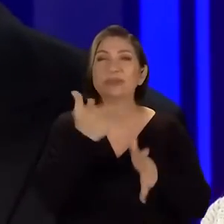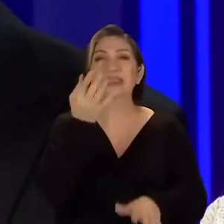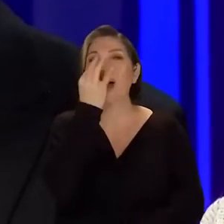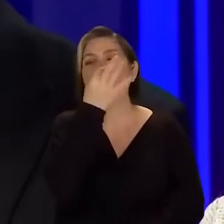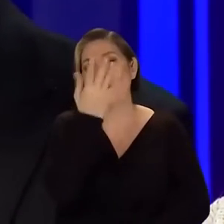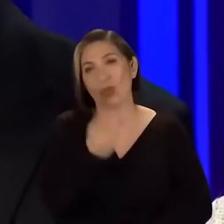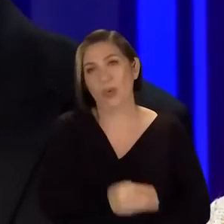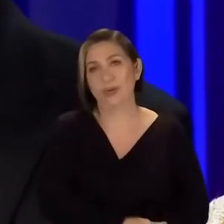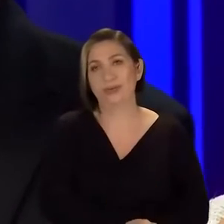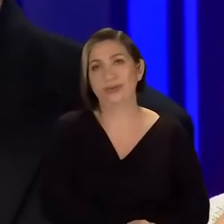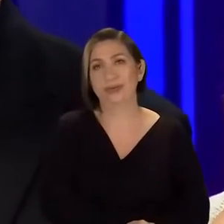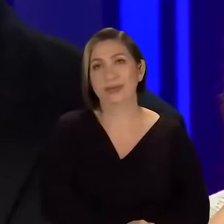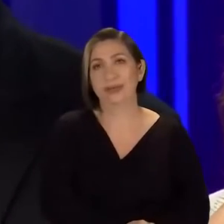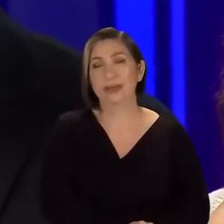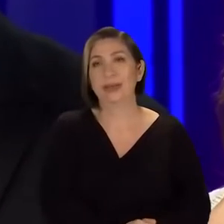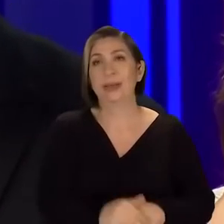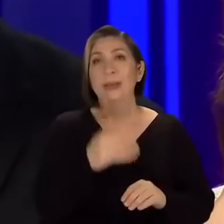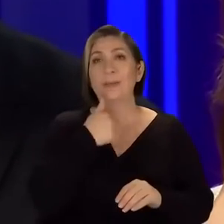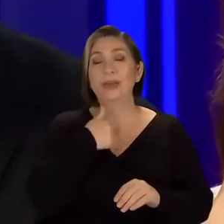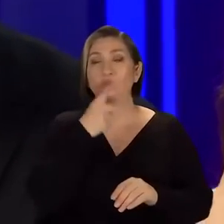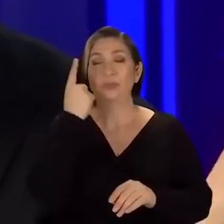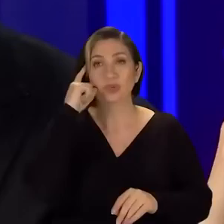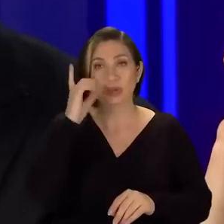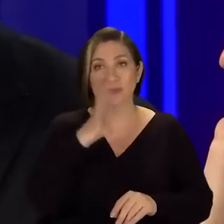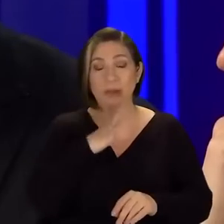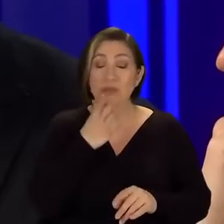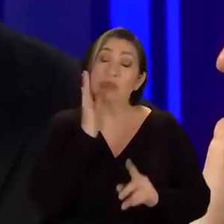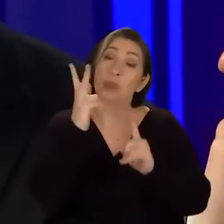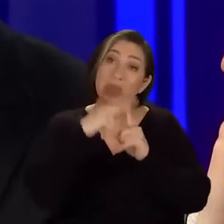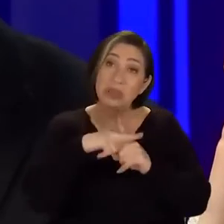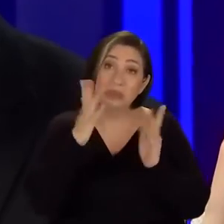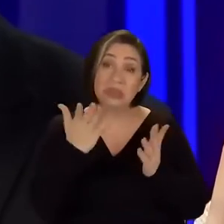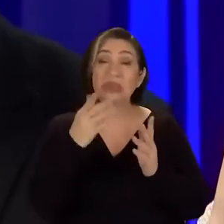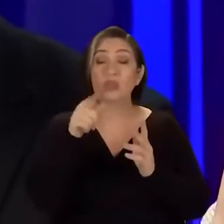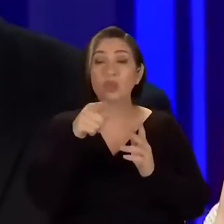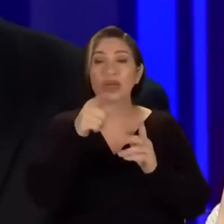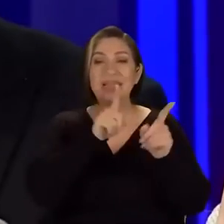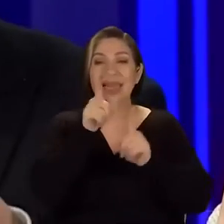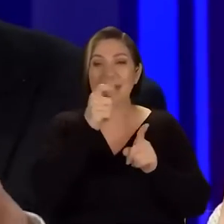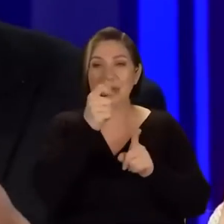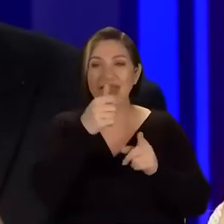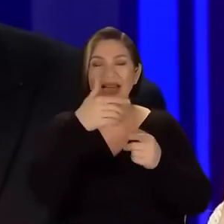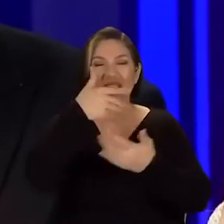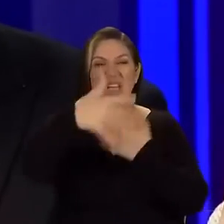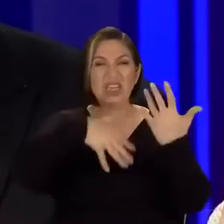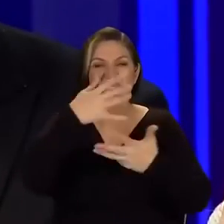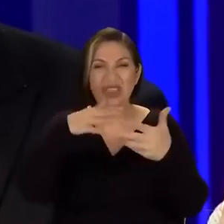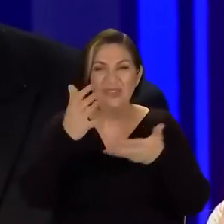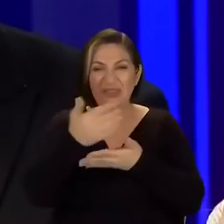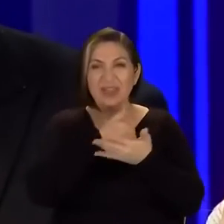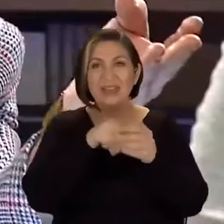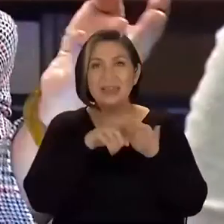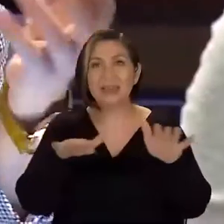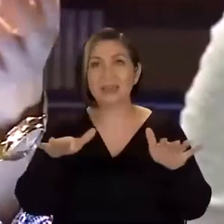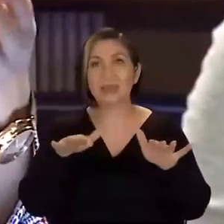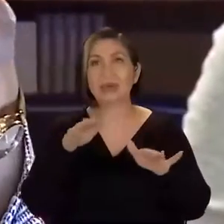kolay oluyor. Benim şöyle bir görüşüm var. Bilmiyorum katılır mısınız? Bu kripto paralar ya da bu dağıtık veri tabanı teknolojileri... Ya, özür dilerim.